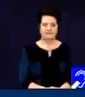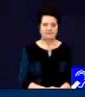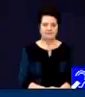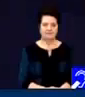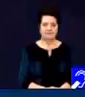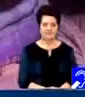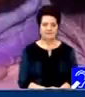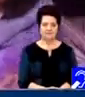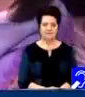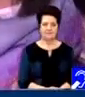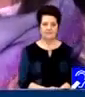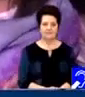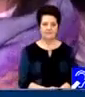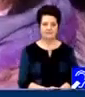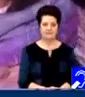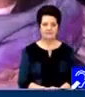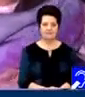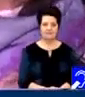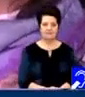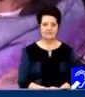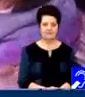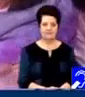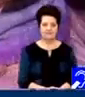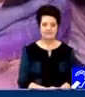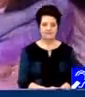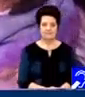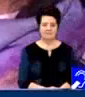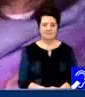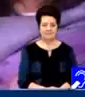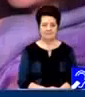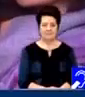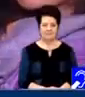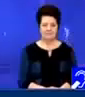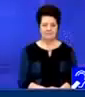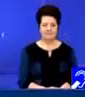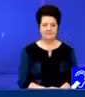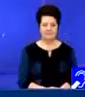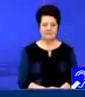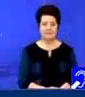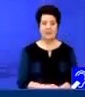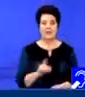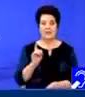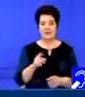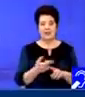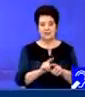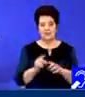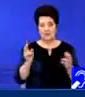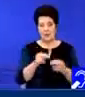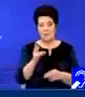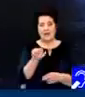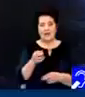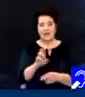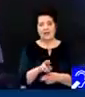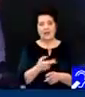thought it was beautiful. So far, so good. We enjoyed very much. We have great time. Piața San Marco și malurile